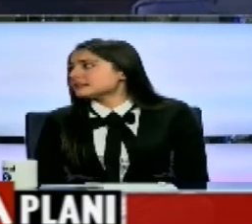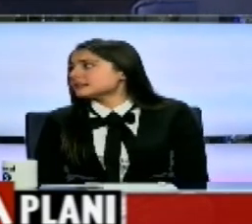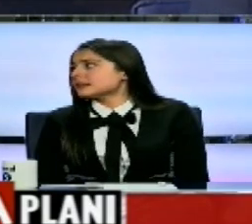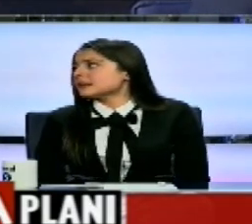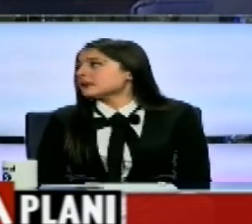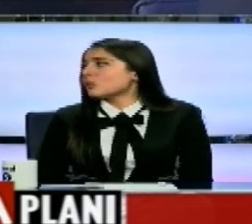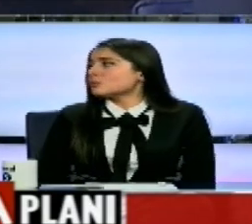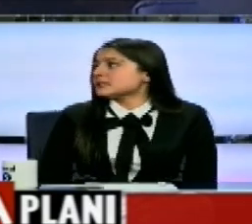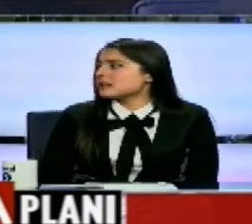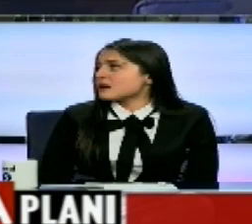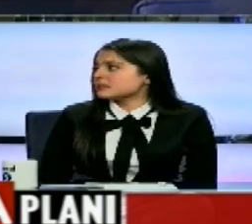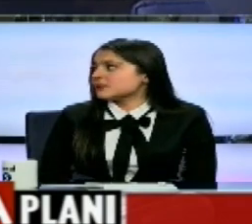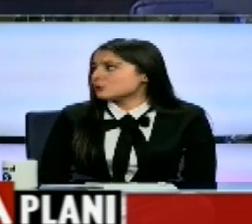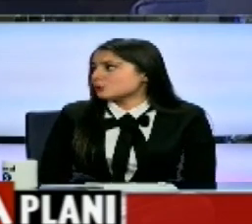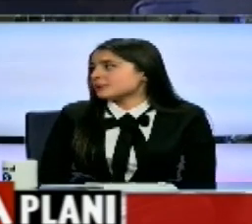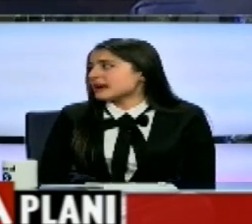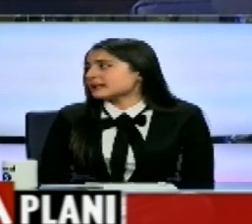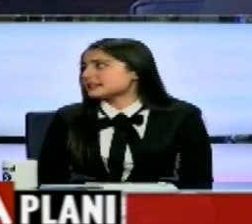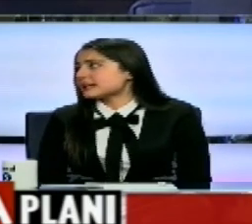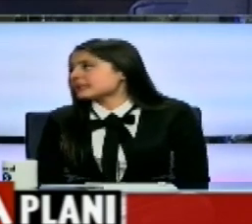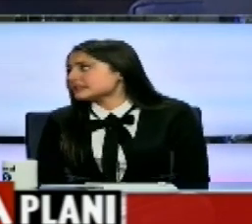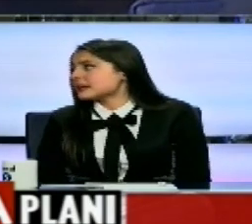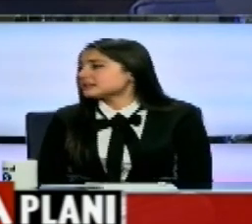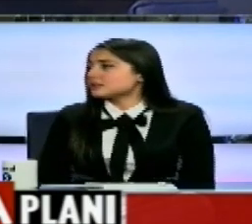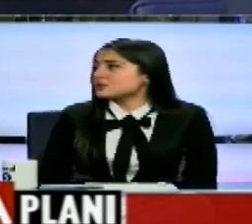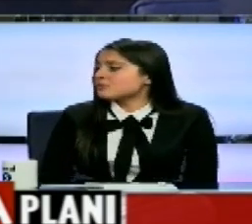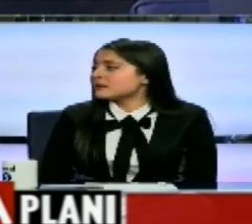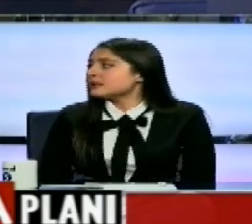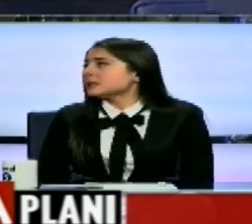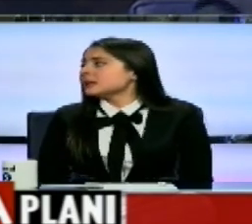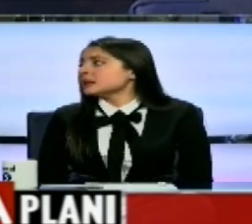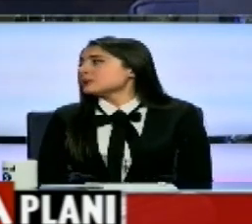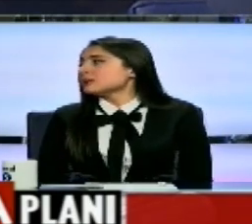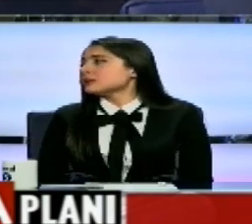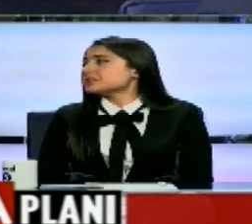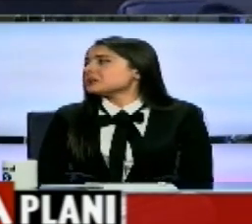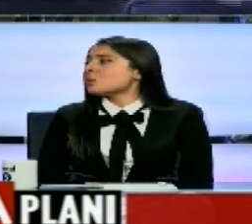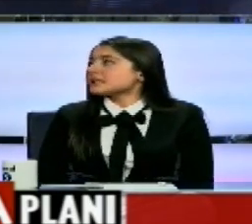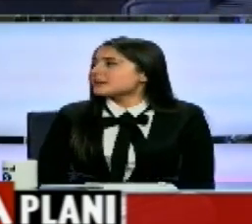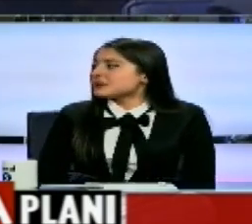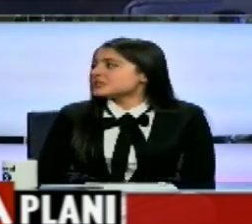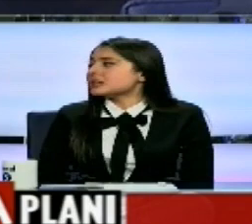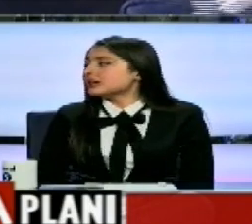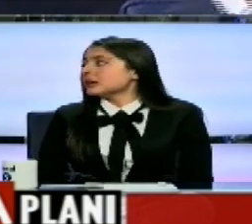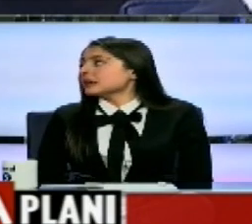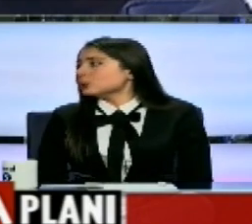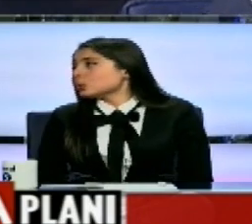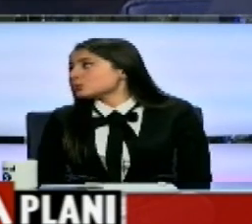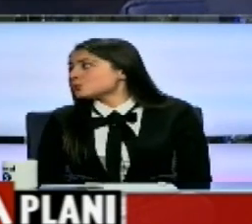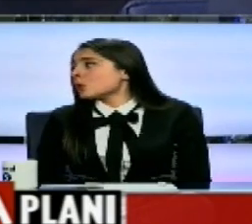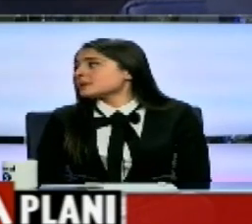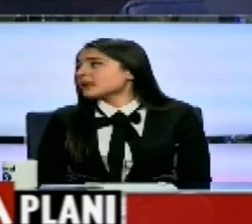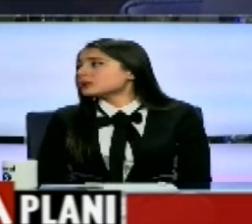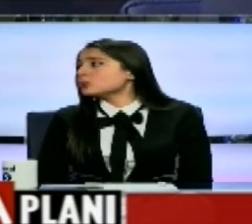sekreterin olması lazım. Biliyorsunuz bir dernekte sekreter, danışman, işte muhasebeci,